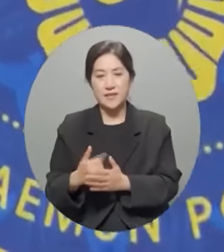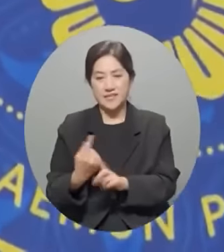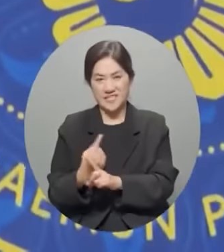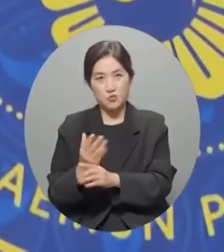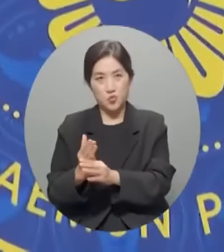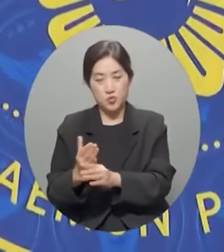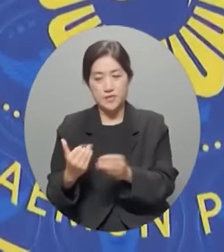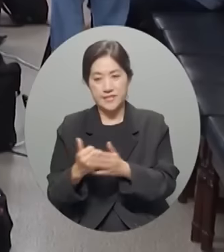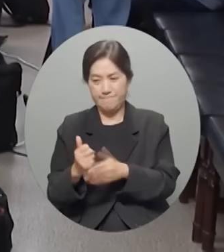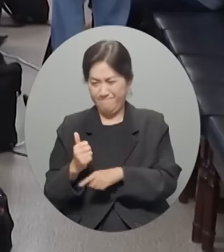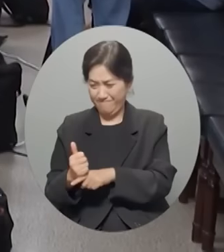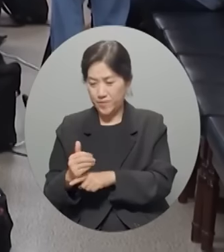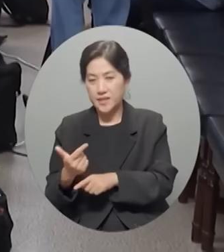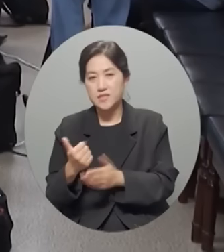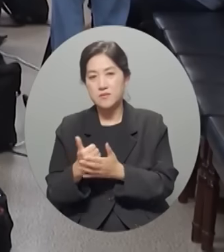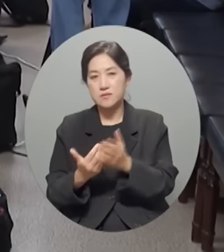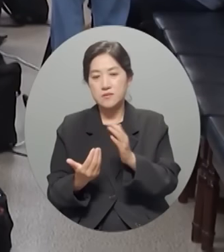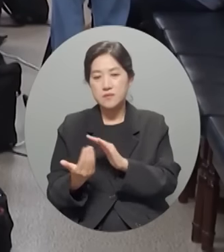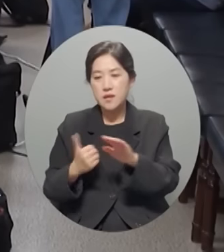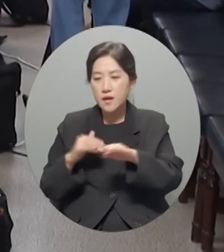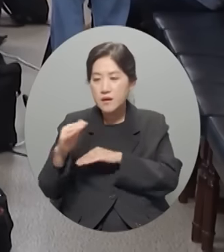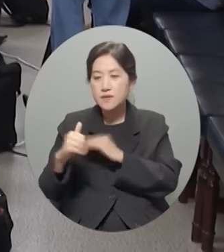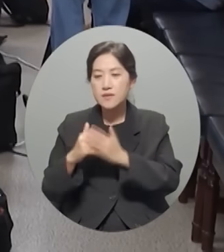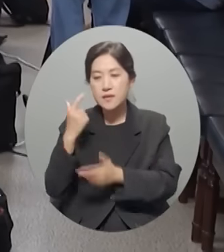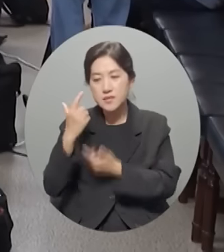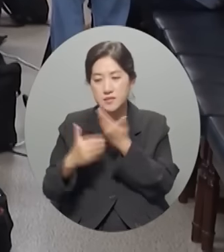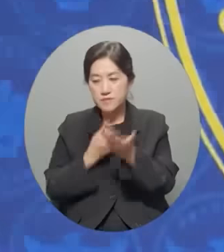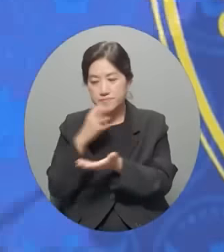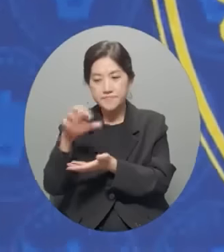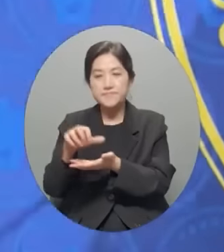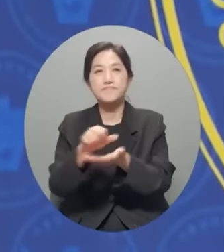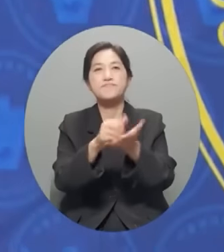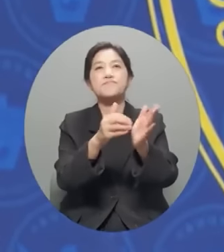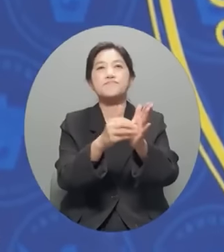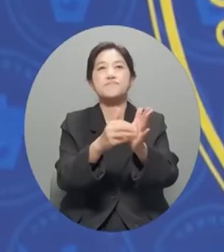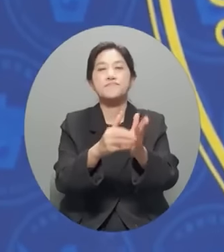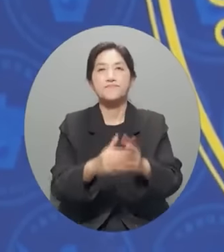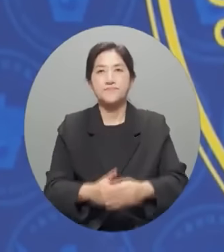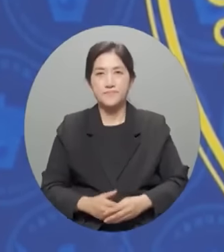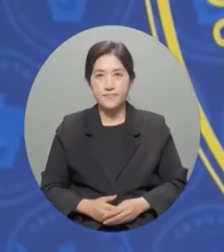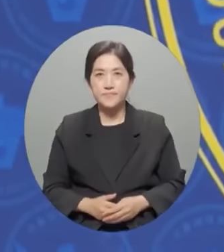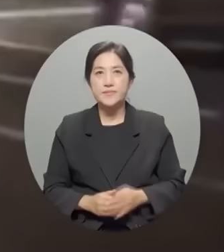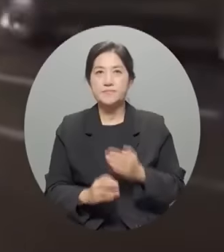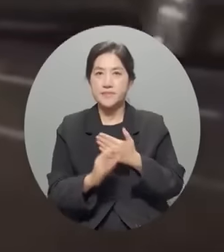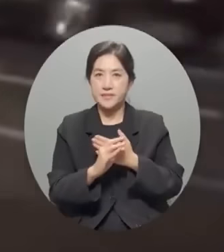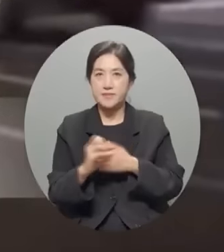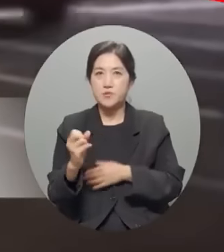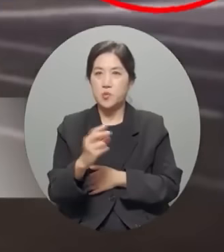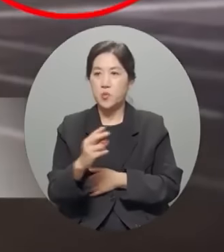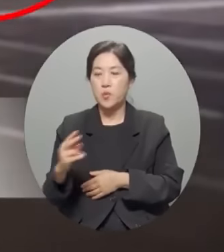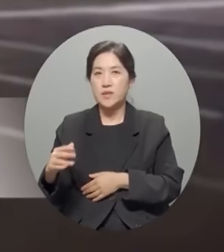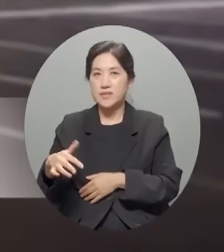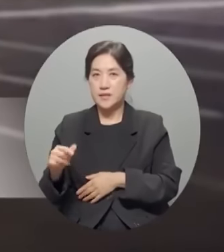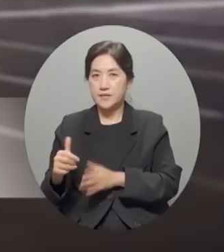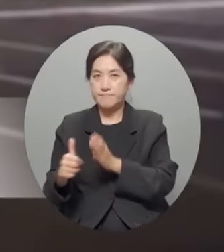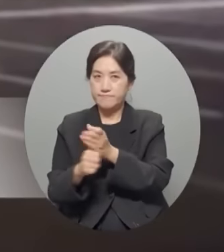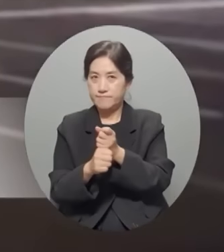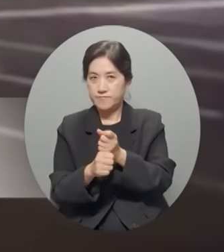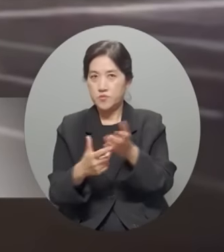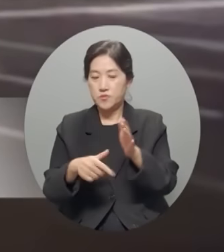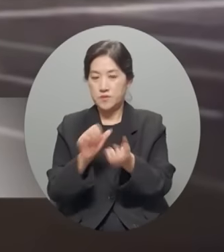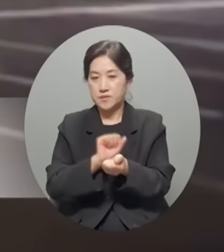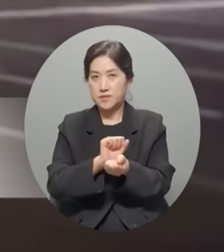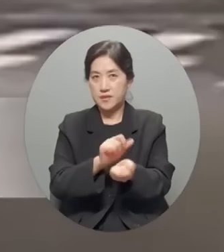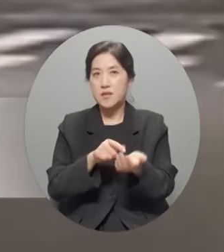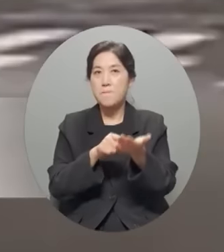본격적인 신문보다 사고 전후 상황에 대한 진술만 들은 걸로 전해졌습니다. 또 차 씨 신병 확보를 위해